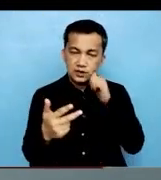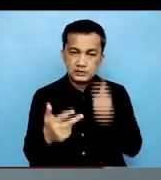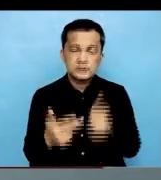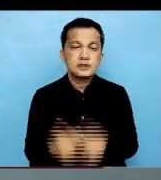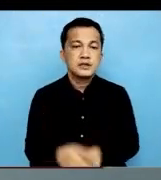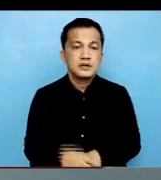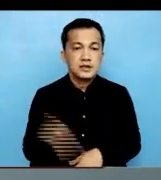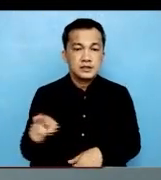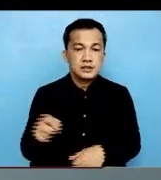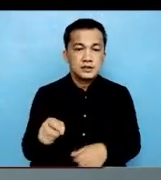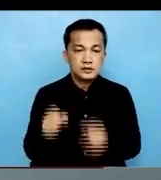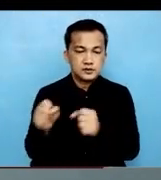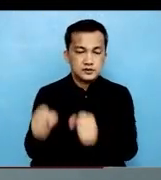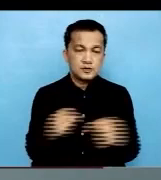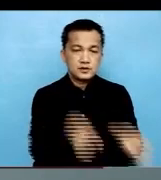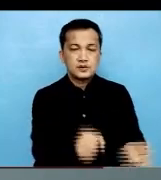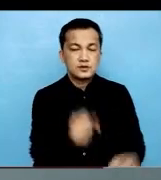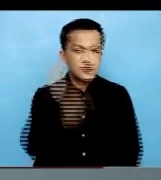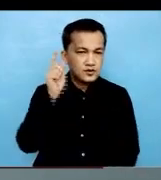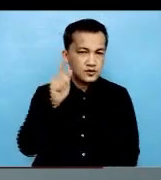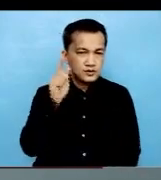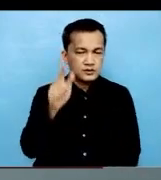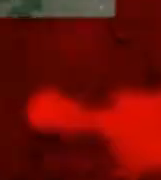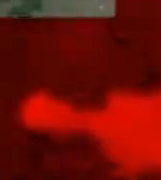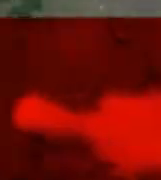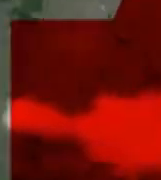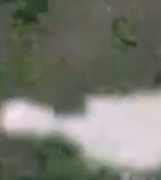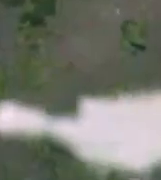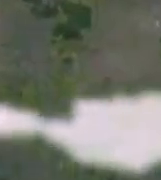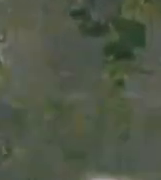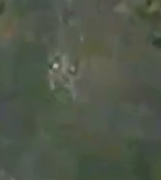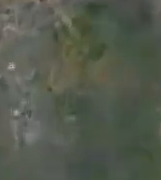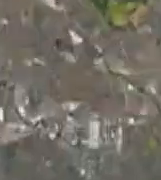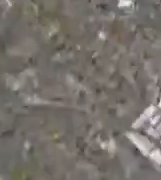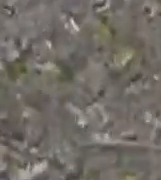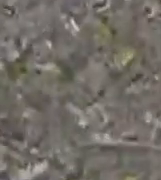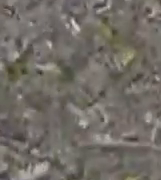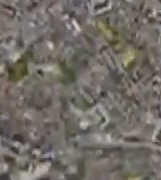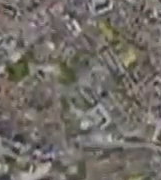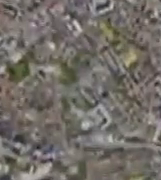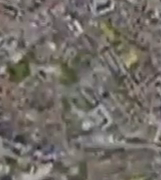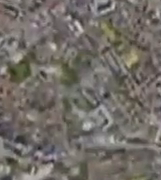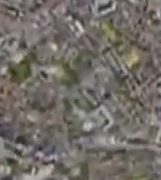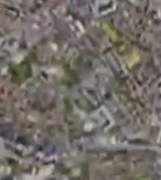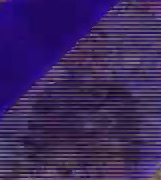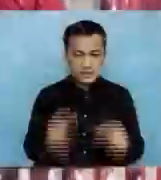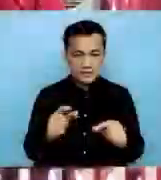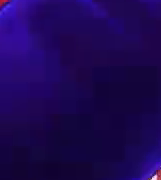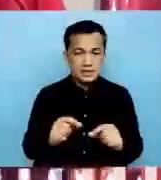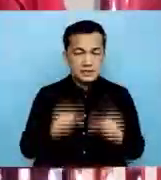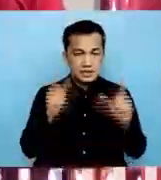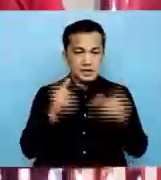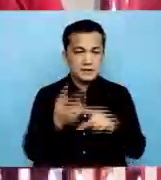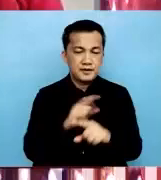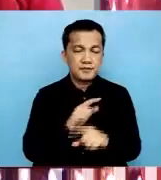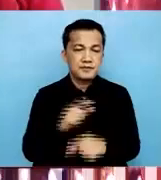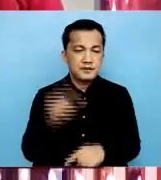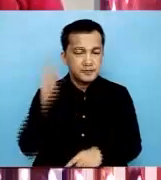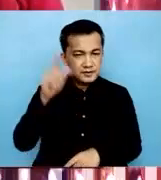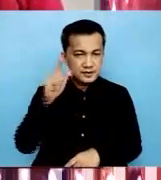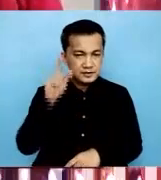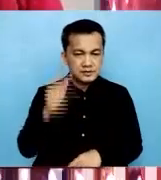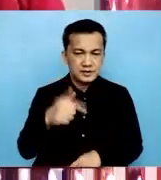sa London nagsimula ng sumikip. At live mula sa London, nasa frontline ang balita niya si